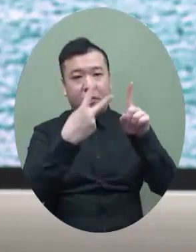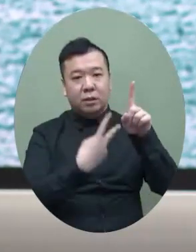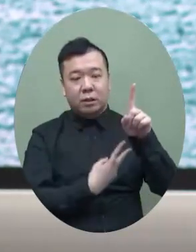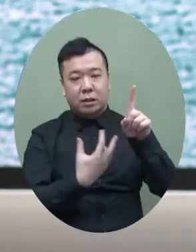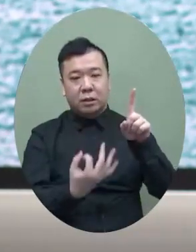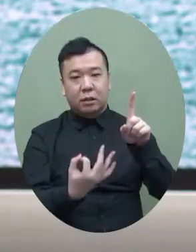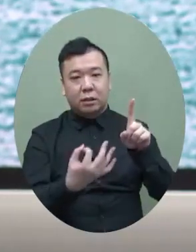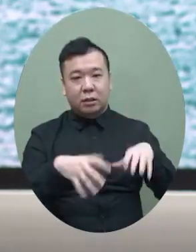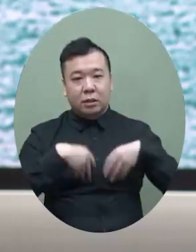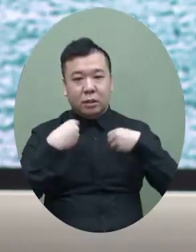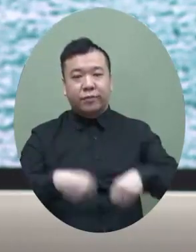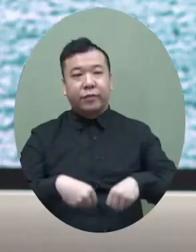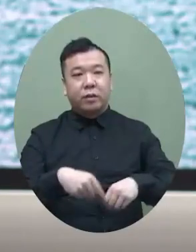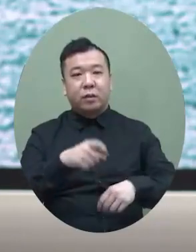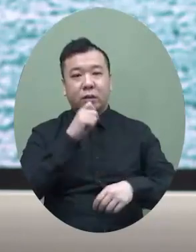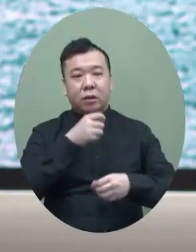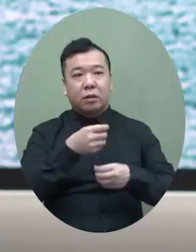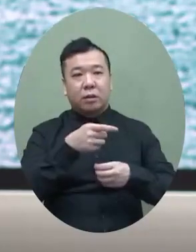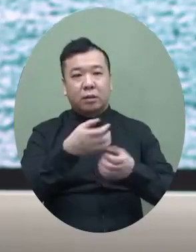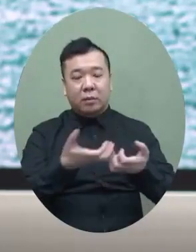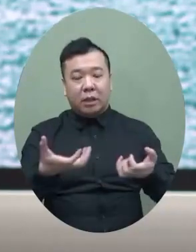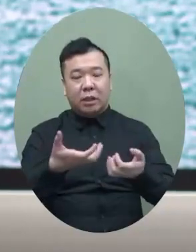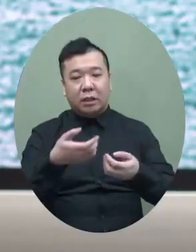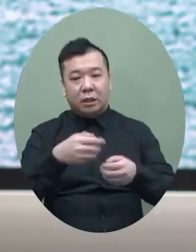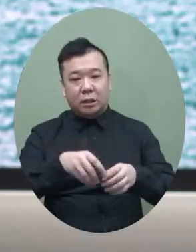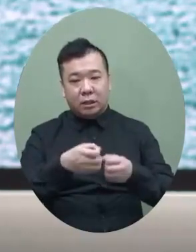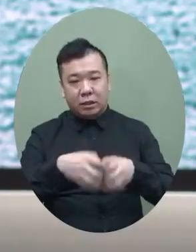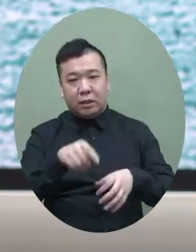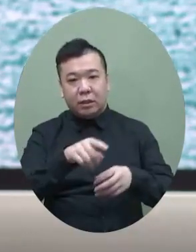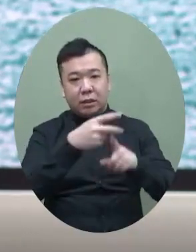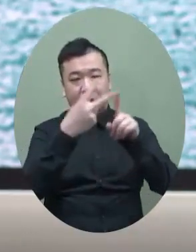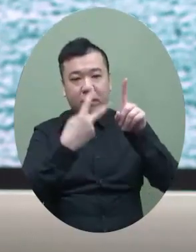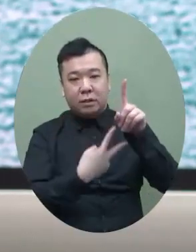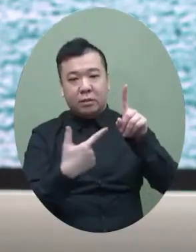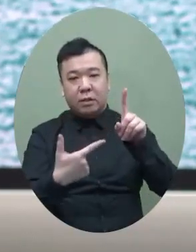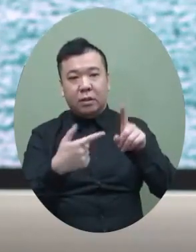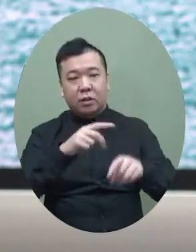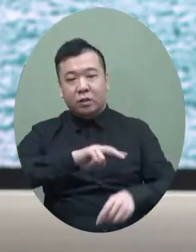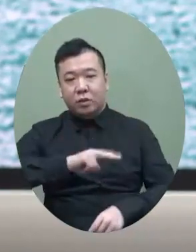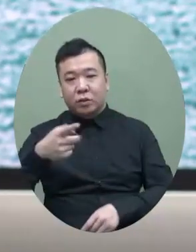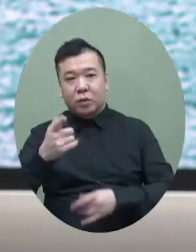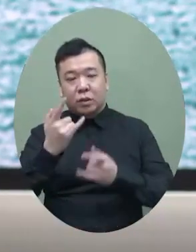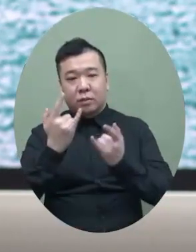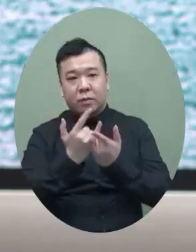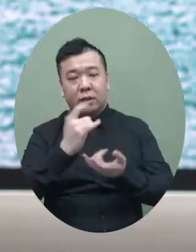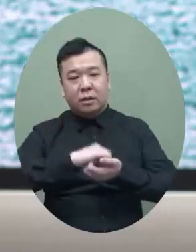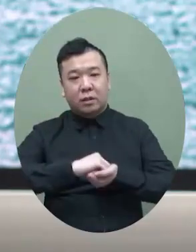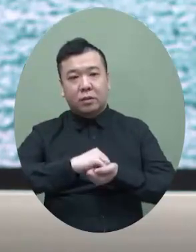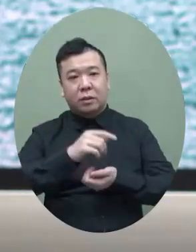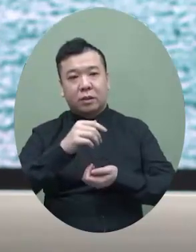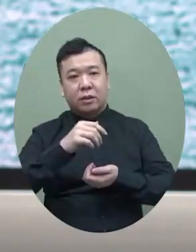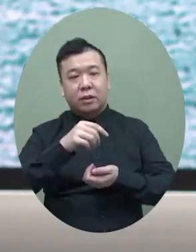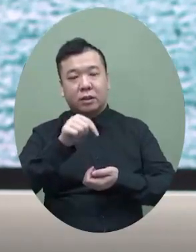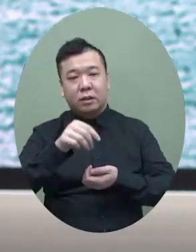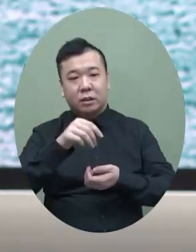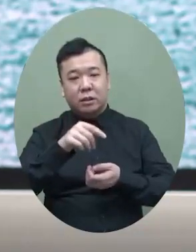23日康復，獲得解除隔離令，在12月28日轉去北大嶼山醫院繼續治